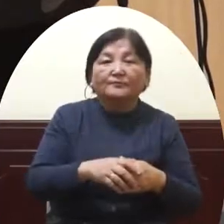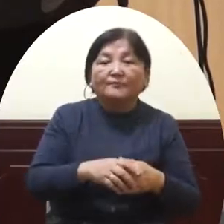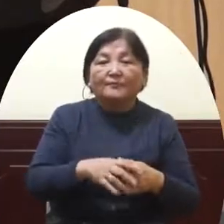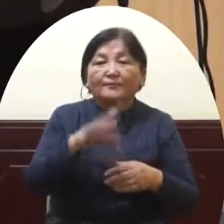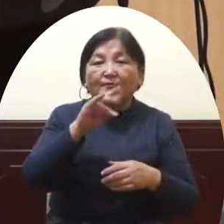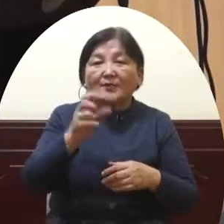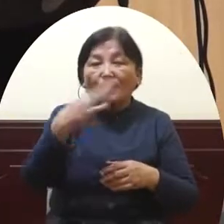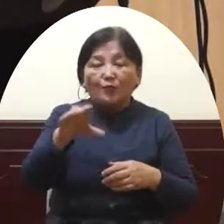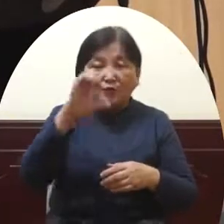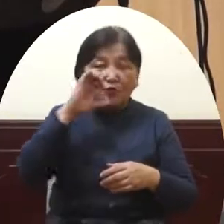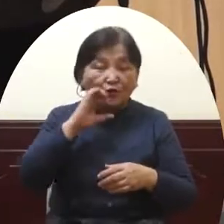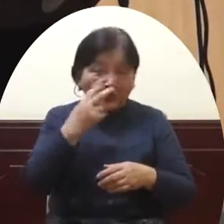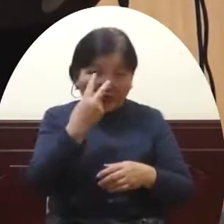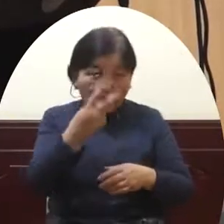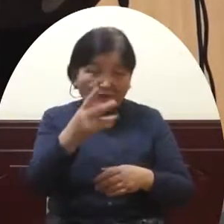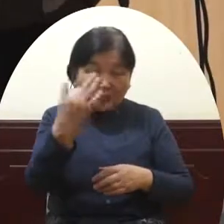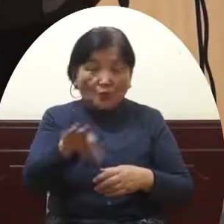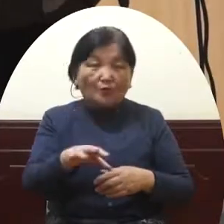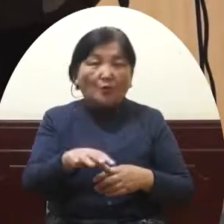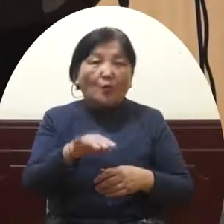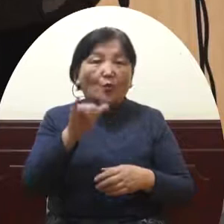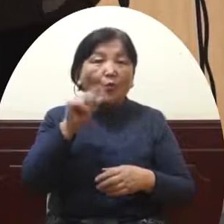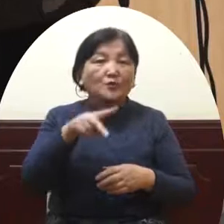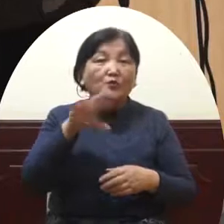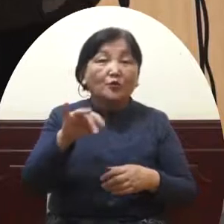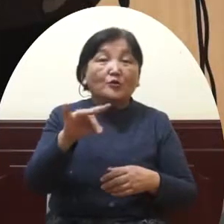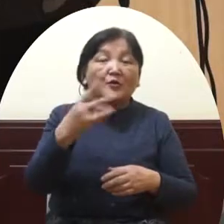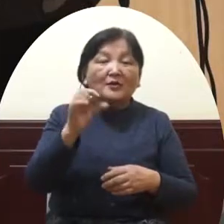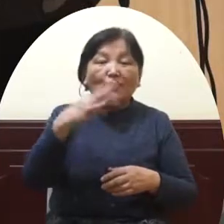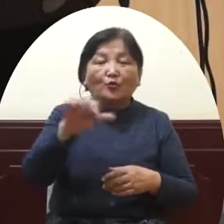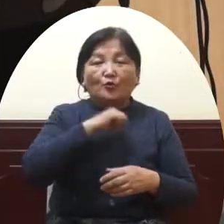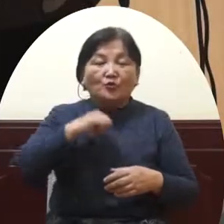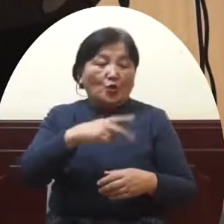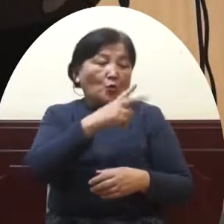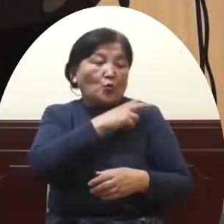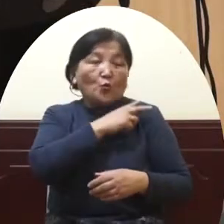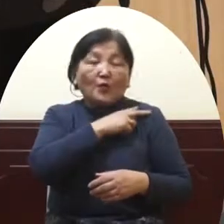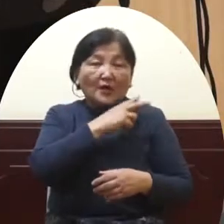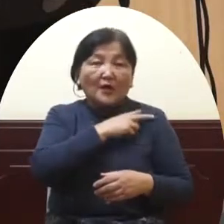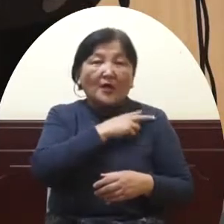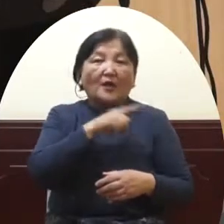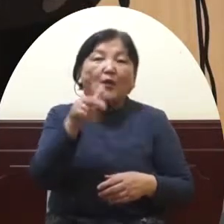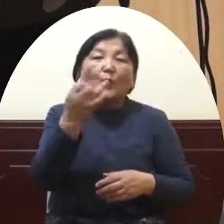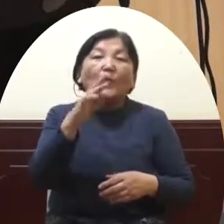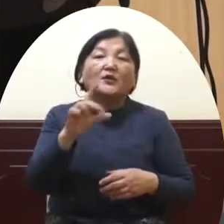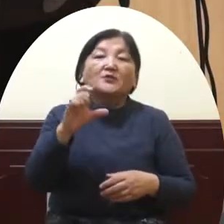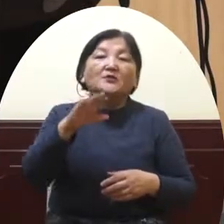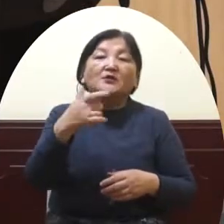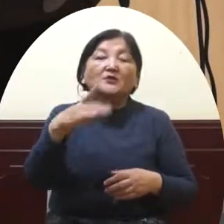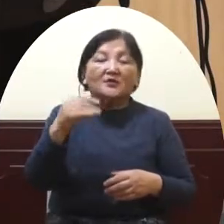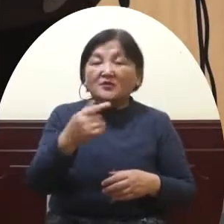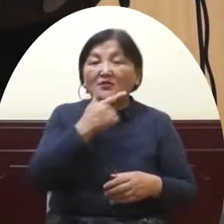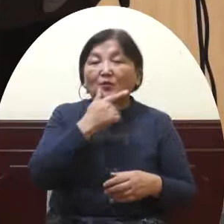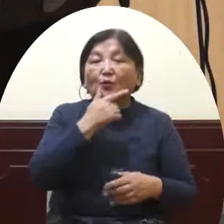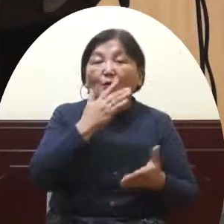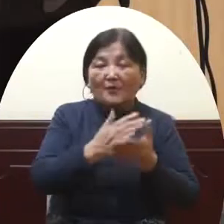зөвхөн намуудыг сонирхож хардаг хүний хувьд бол энэ улс төрийн намууд ерөөсөө үүргээ гүйцэтгэхгүй байна. Тэгэд яавал засгийн эрхийг авах байл гэж бодож